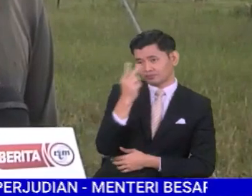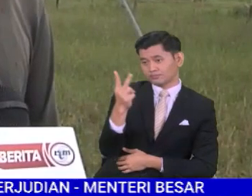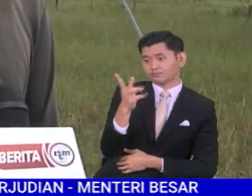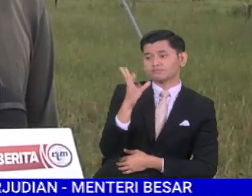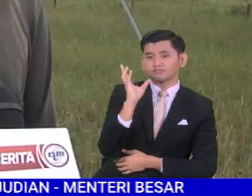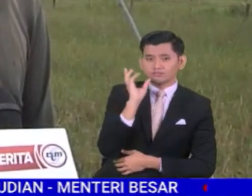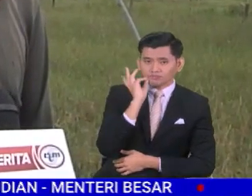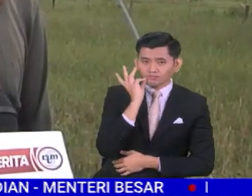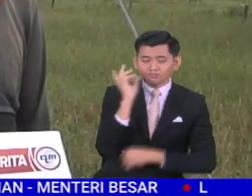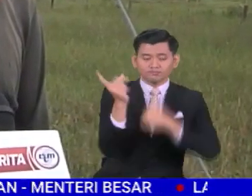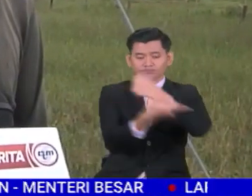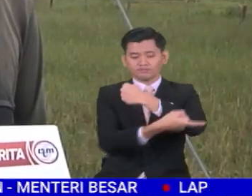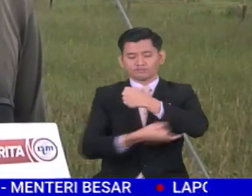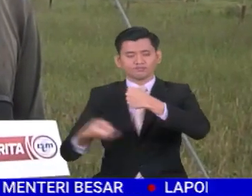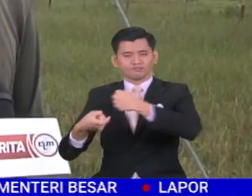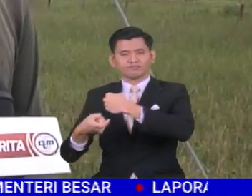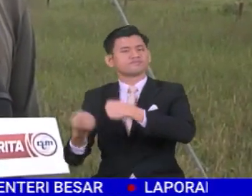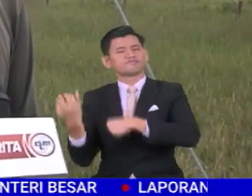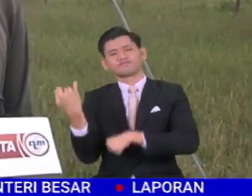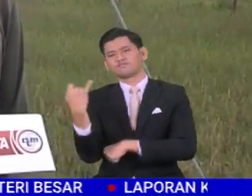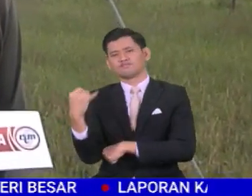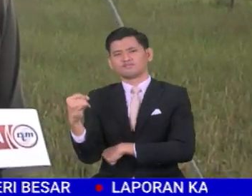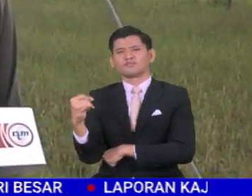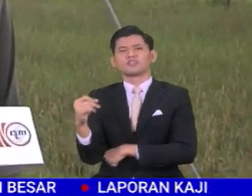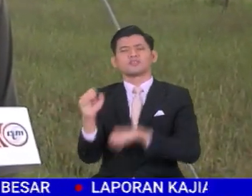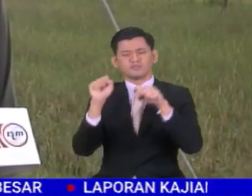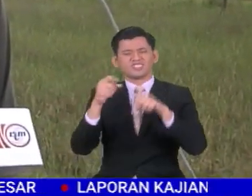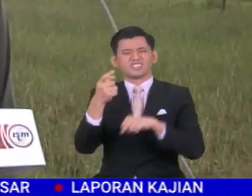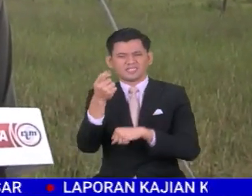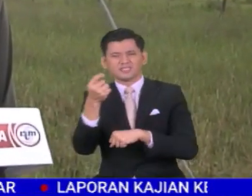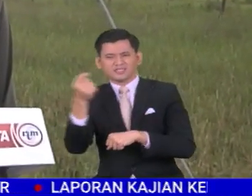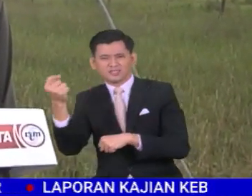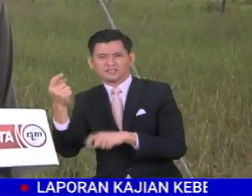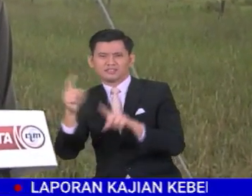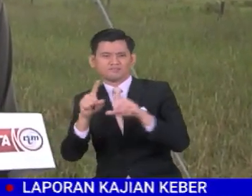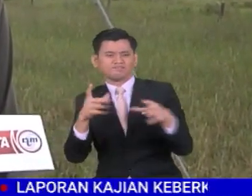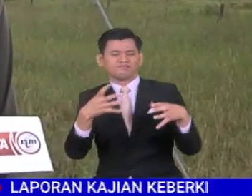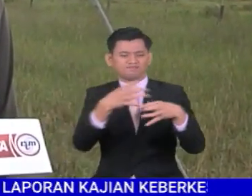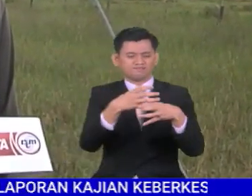apa ada padi tu ke? Hak boleh ambil juga, ambil lah sikit-sikit boleh 2 fiku, 3 fiku.